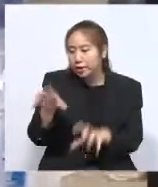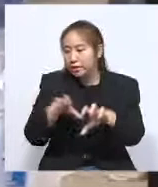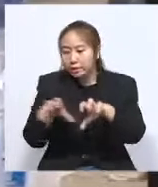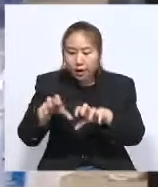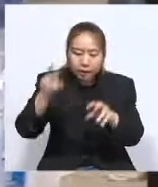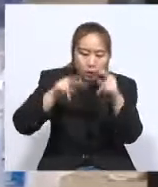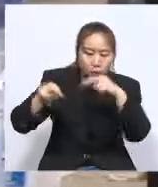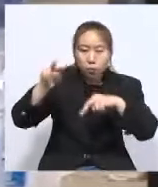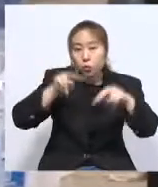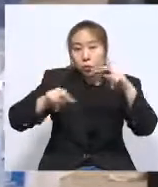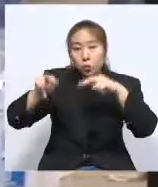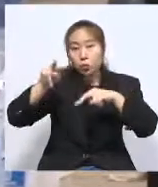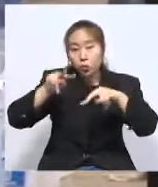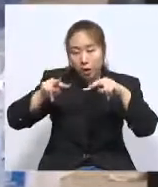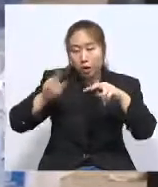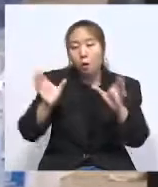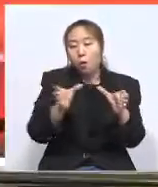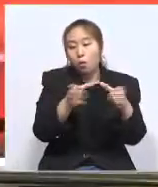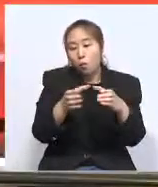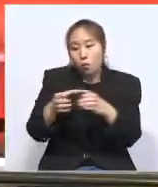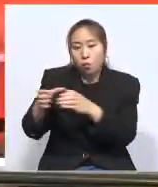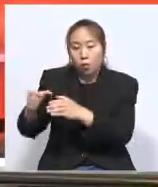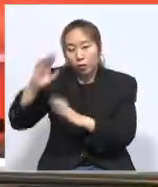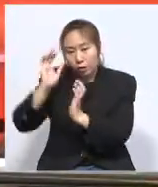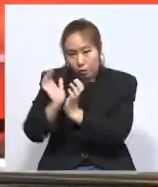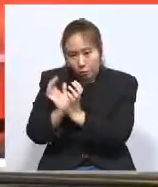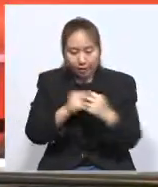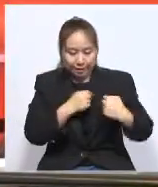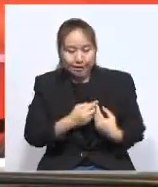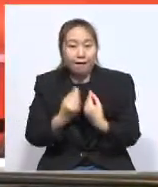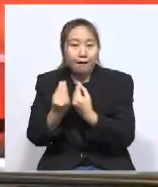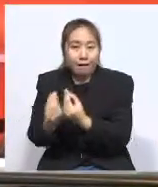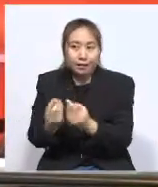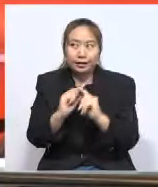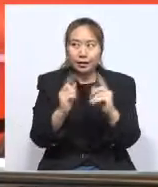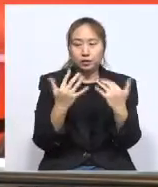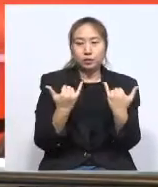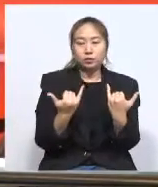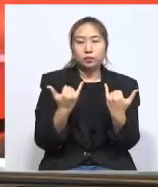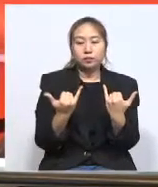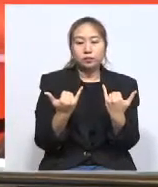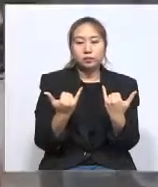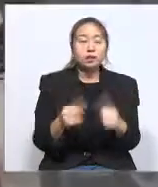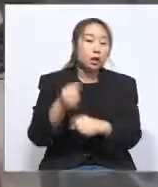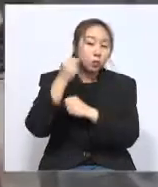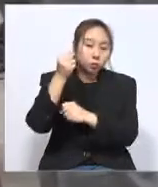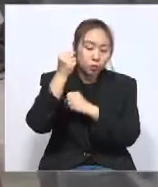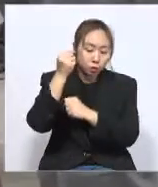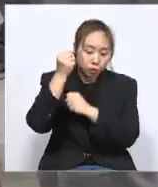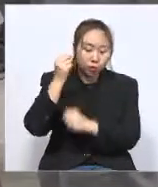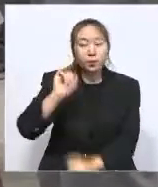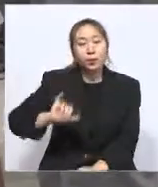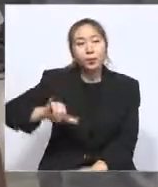รักษาความปลอดภัยของกองร้อยควบคุมฝูงชนและก็ให้กำลังใจแต่ว่าจนถึงขณะนี้นะครับต้องบอกว่าการชุมนุมนั้นอาจ